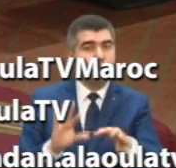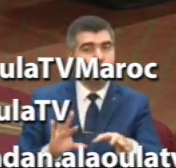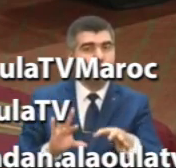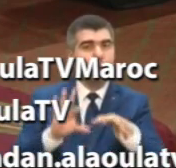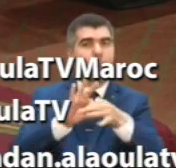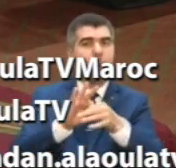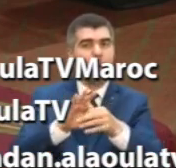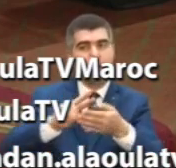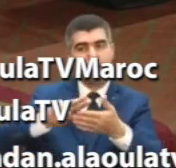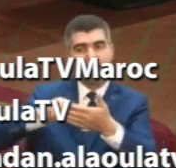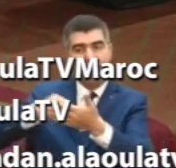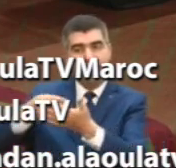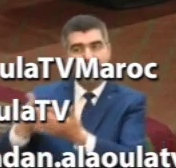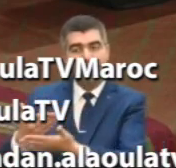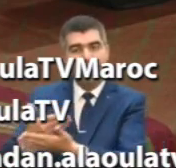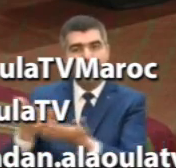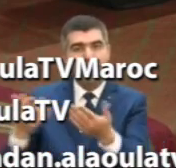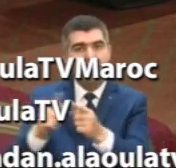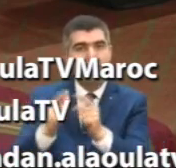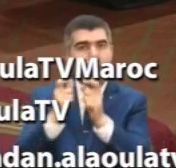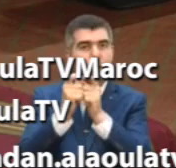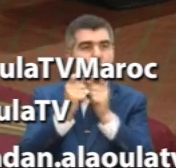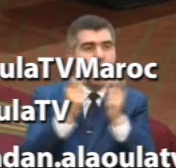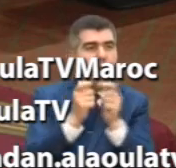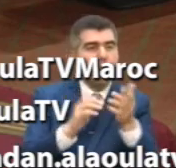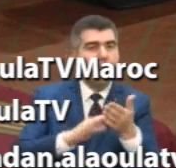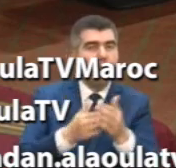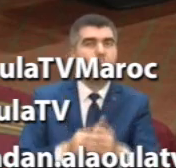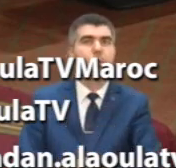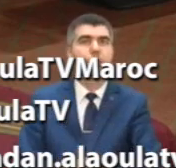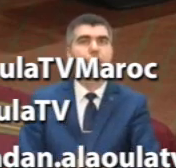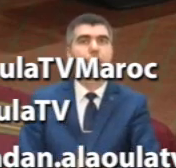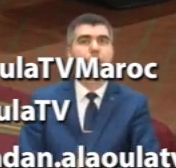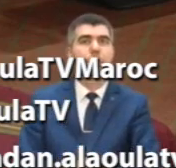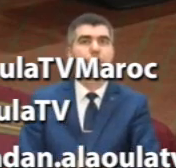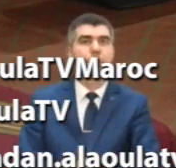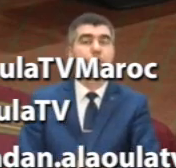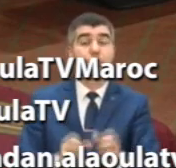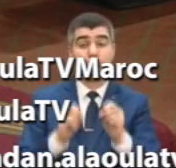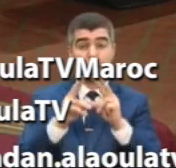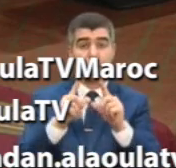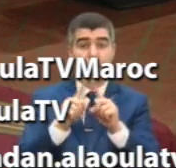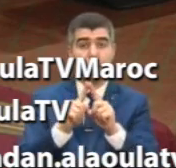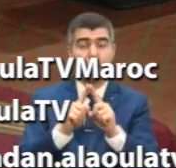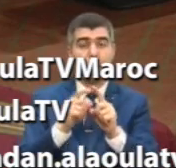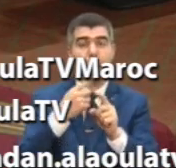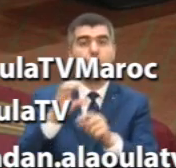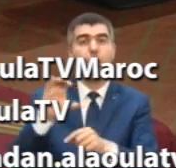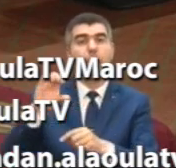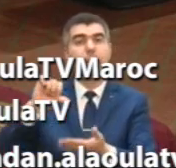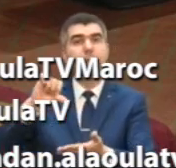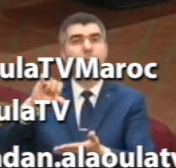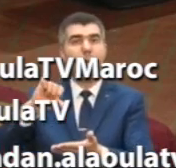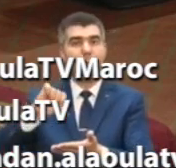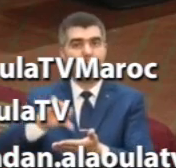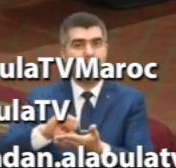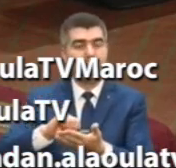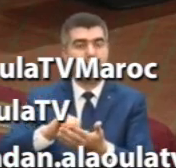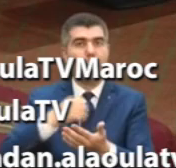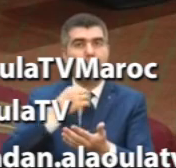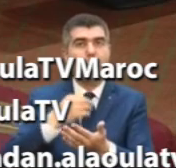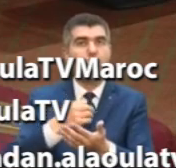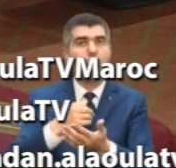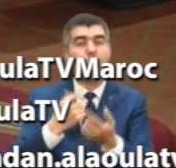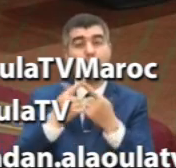والشراكة مع النسيج الاقتصادي الموجود في محيطها، ومن المؤكد أن المحيط الاقتصادي لمدينة الدار البيضاء ولجامعة الحسن الثاني